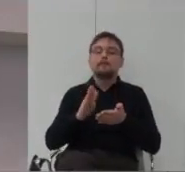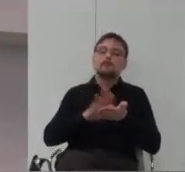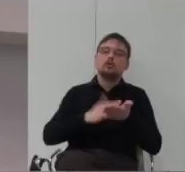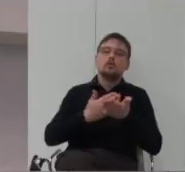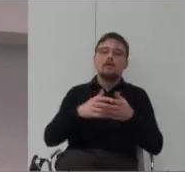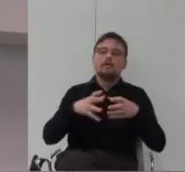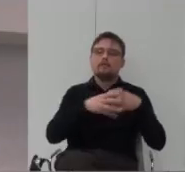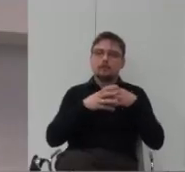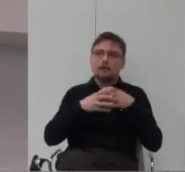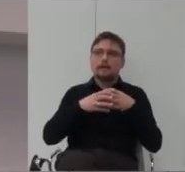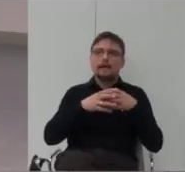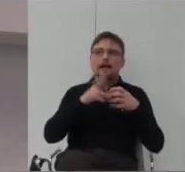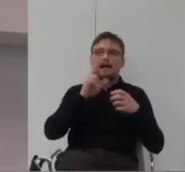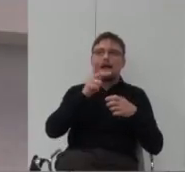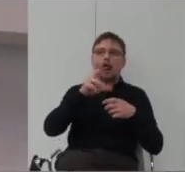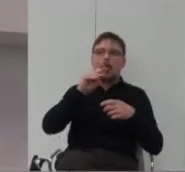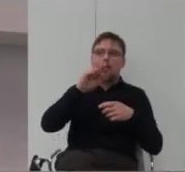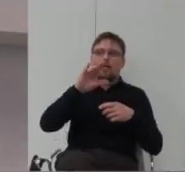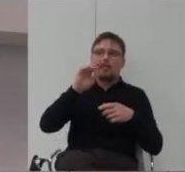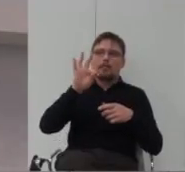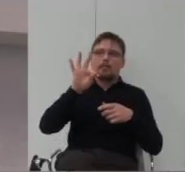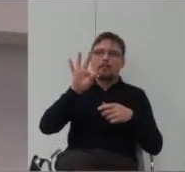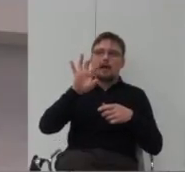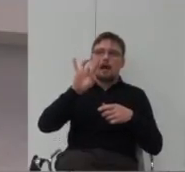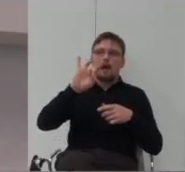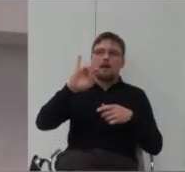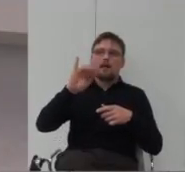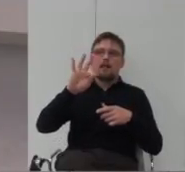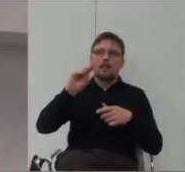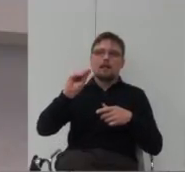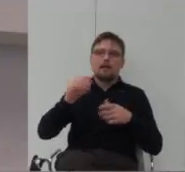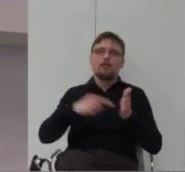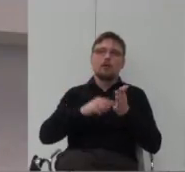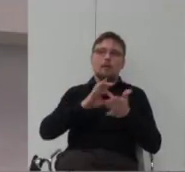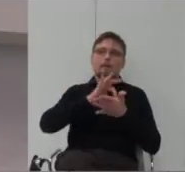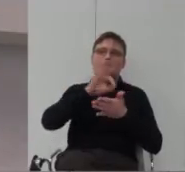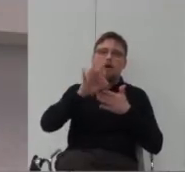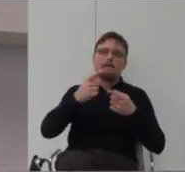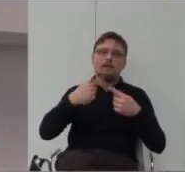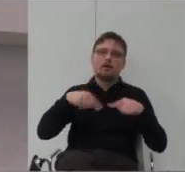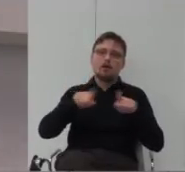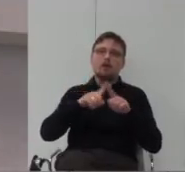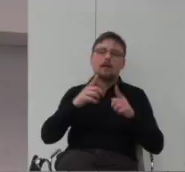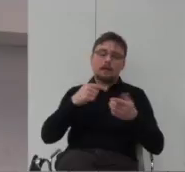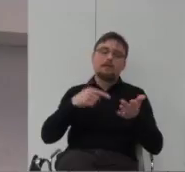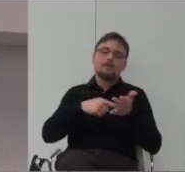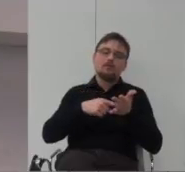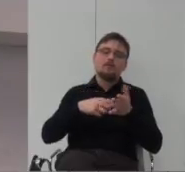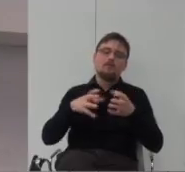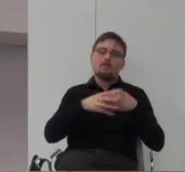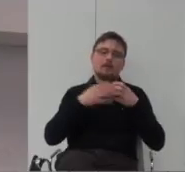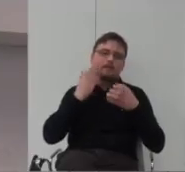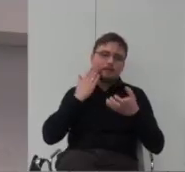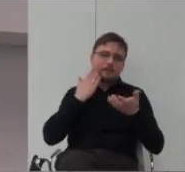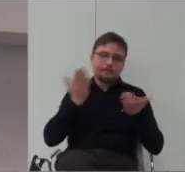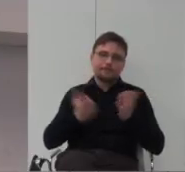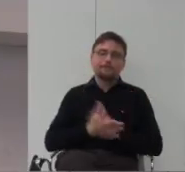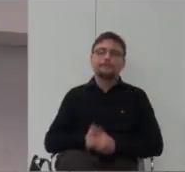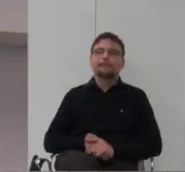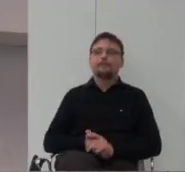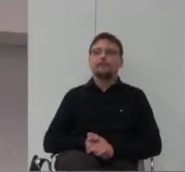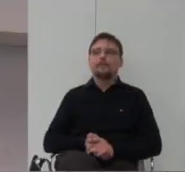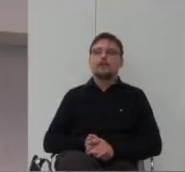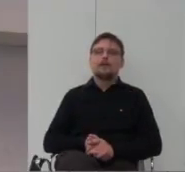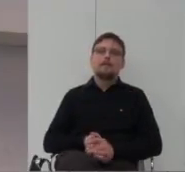jadalnie. Kolejnym przykładem klaster Buntris jest Kalkbreite, czyli projekt